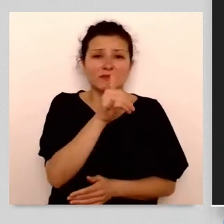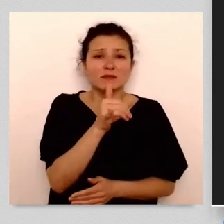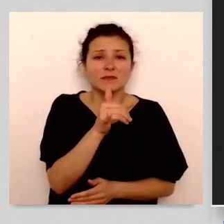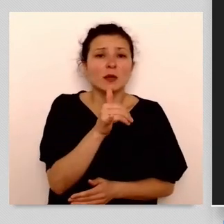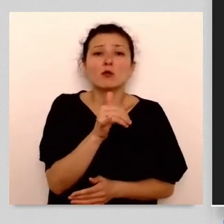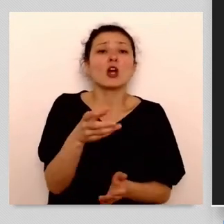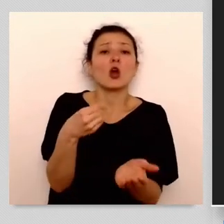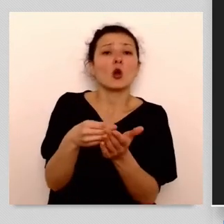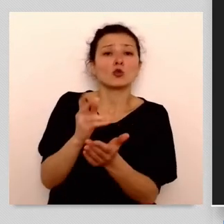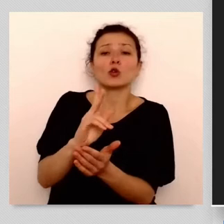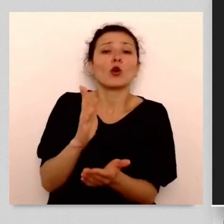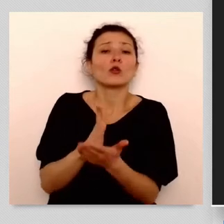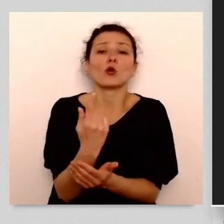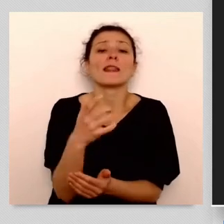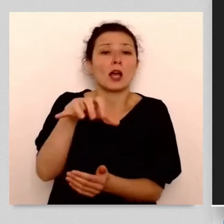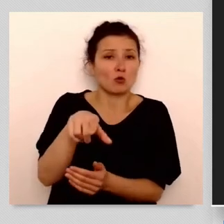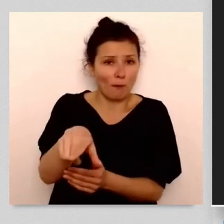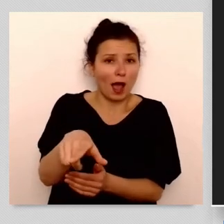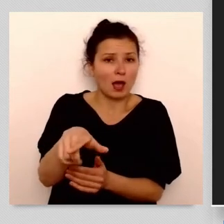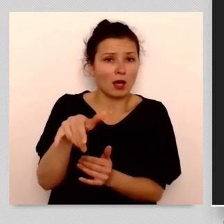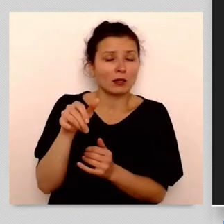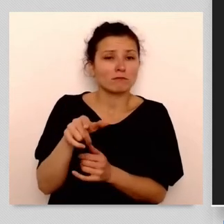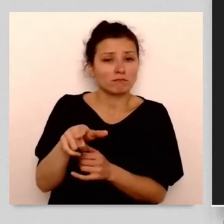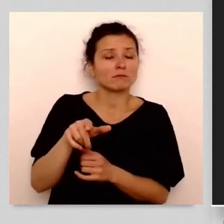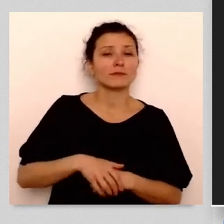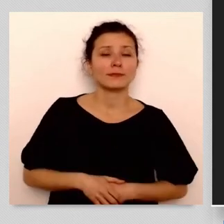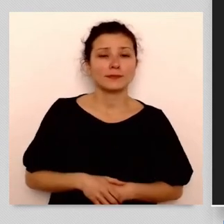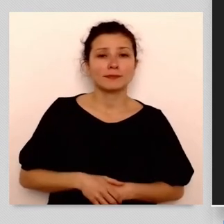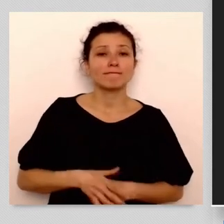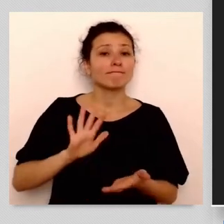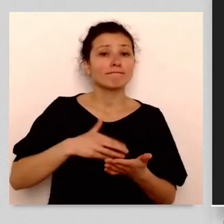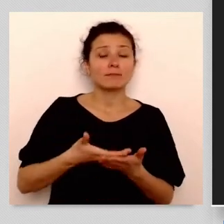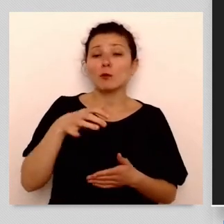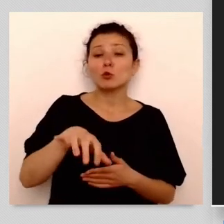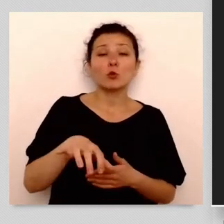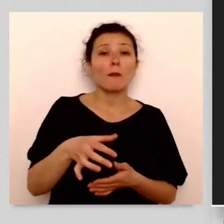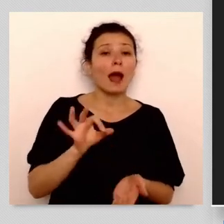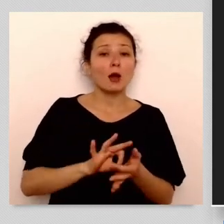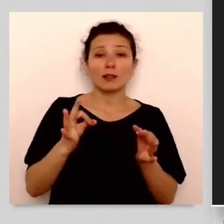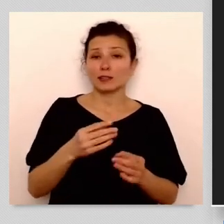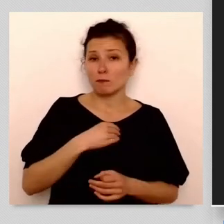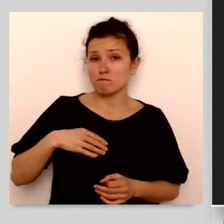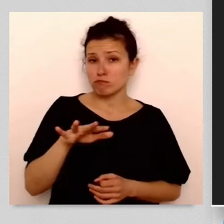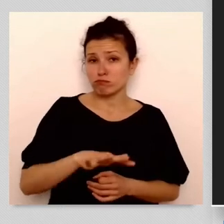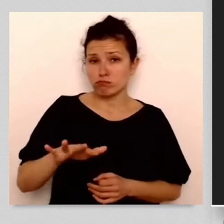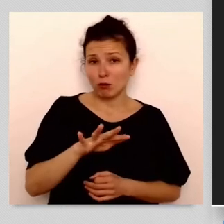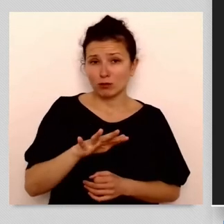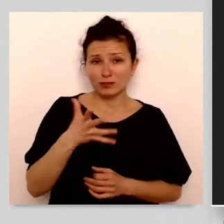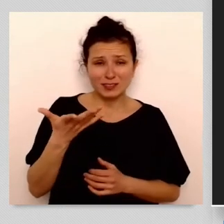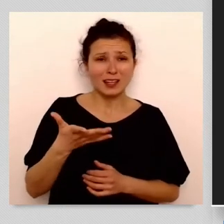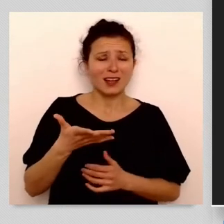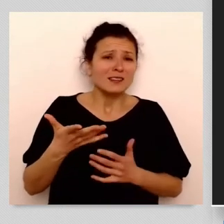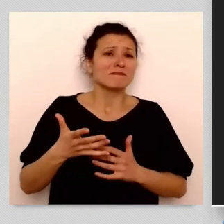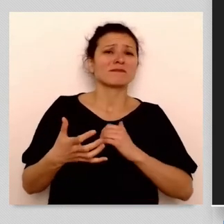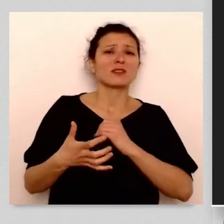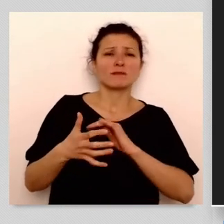ponosi tylko jedna grupa. Na przykład ta grupa, która w tej chwili w Polsce tkwi w ubóstwie energetycznym, to jest